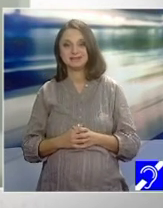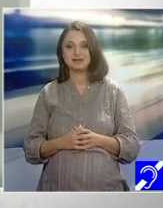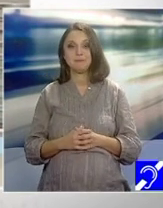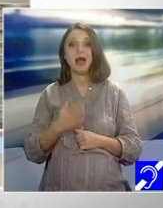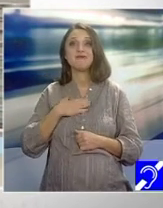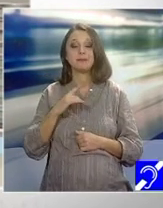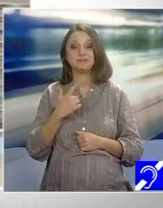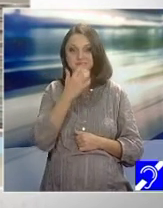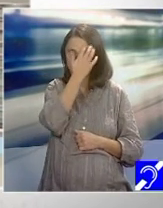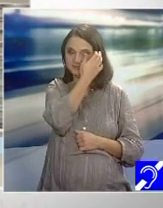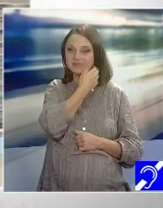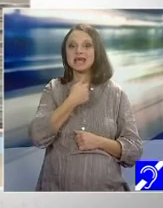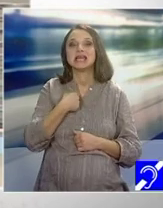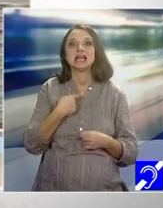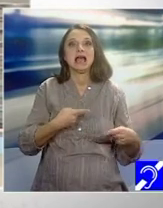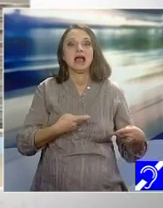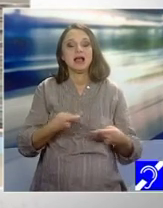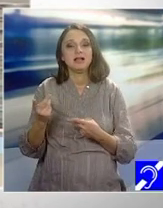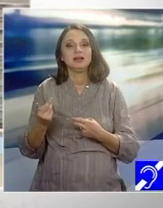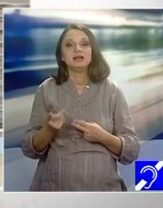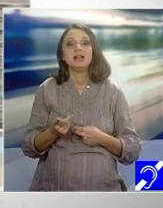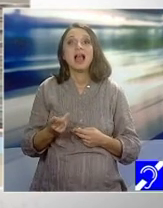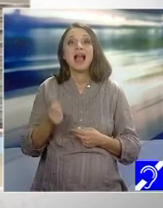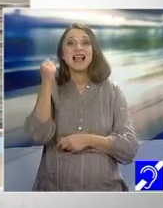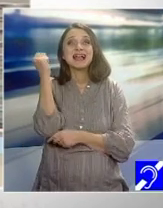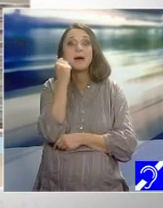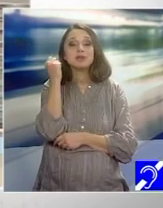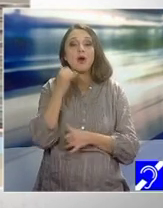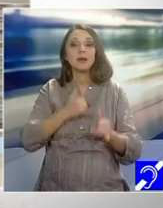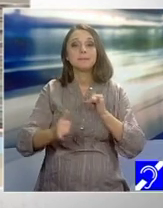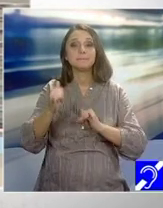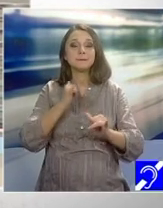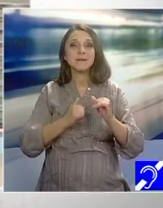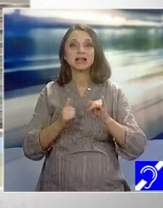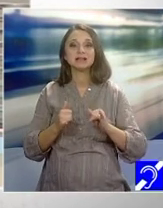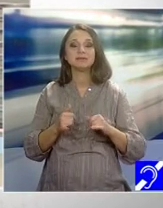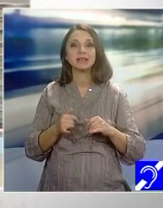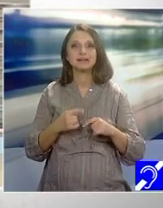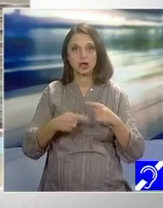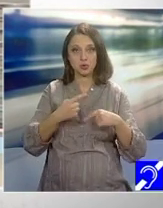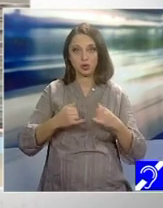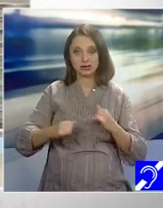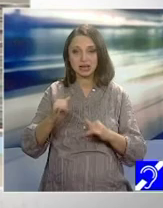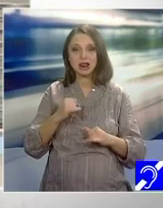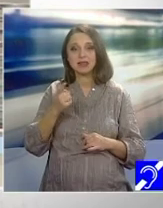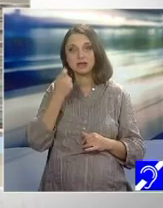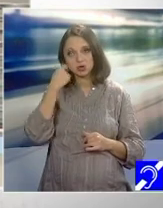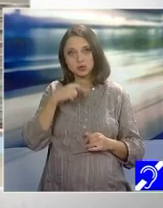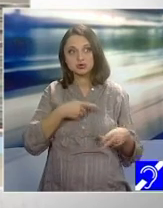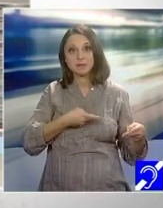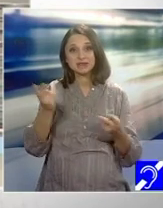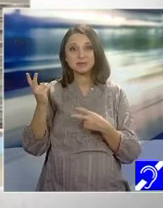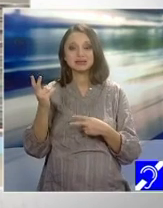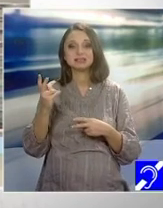Mai avem una. Mai avem una. Da, okay, am trimis campioanele pe patine cu rotile ale Clujului la mondiale anul ăsta. Am strâns bani,